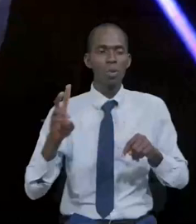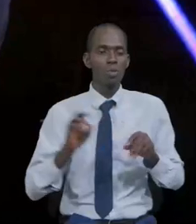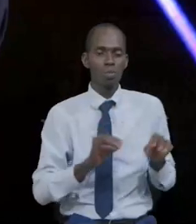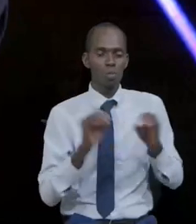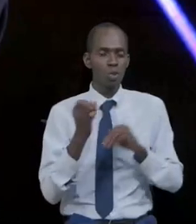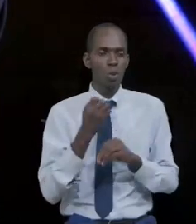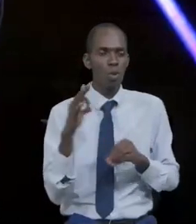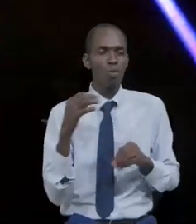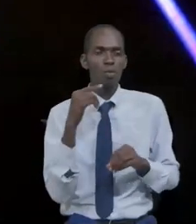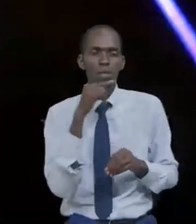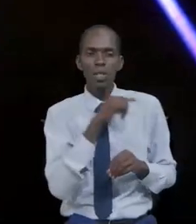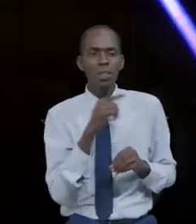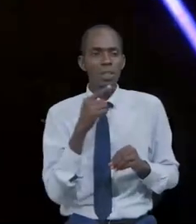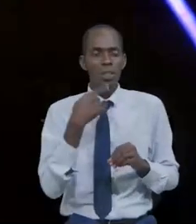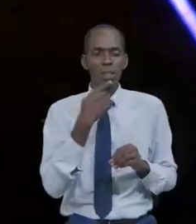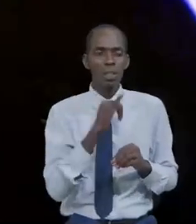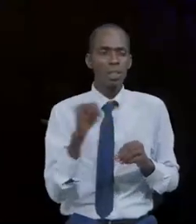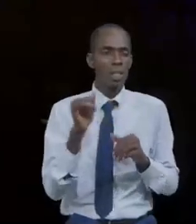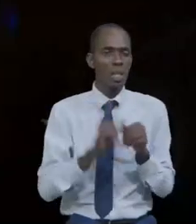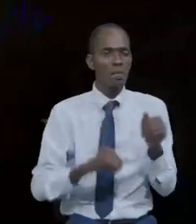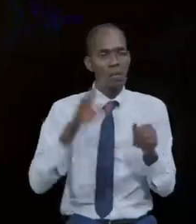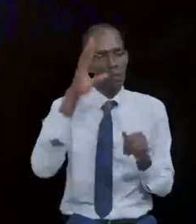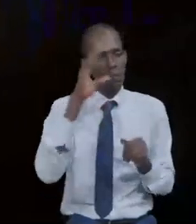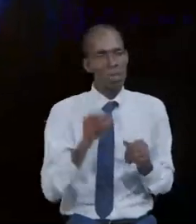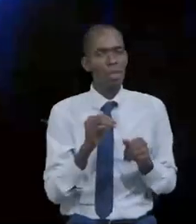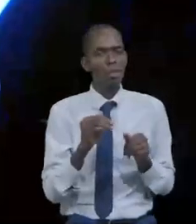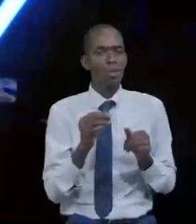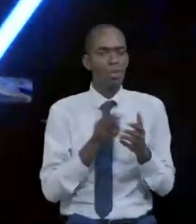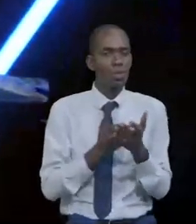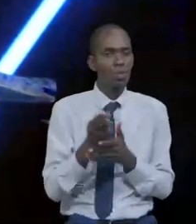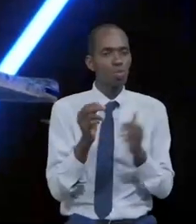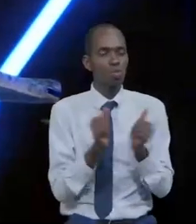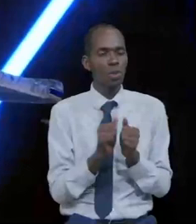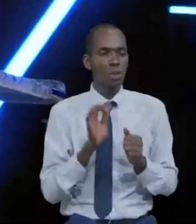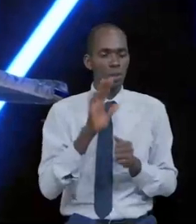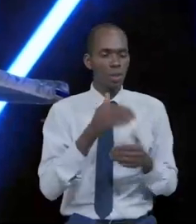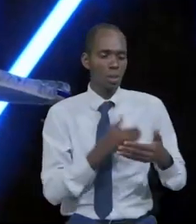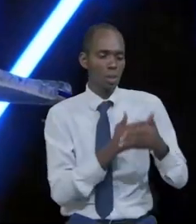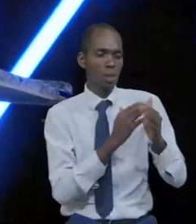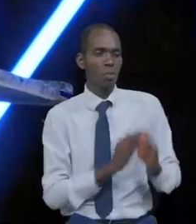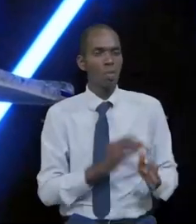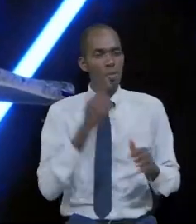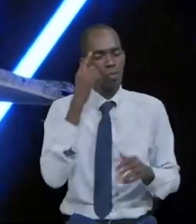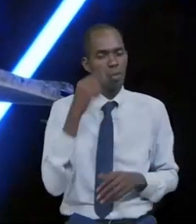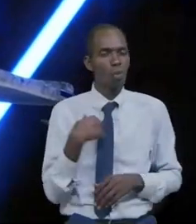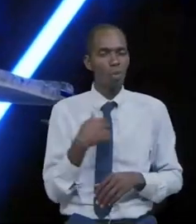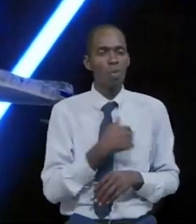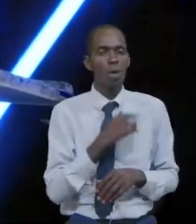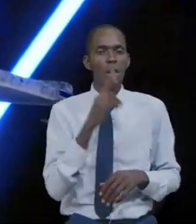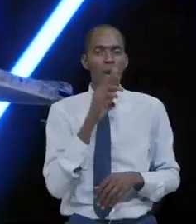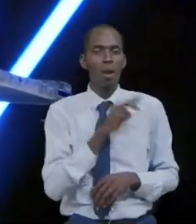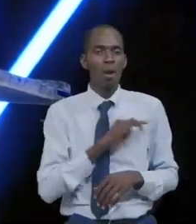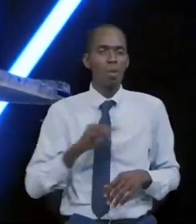aux mensonges et que chacun de vous parle selon la vérité à son prochain, car nous sommes membres les